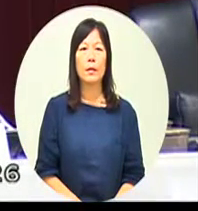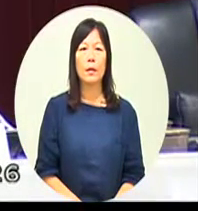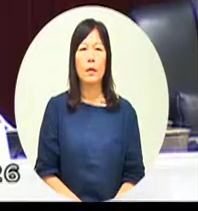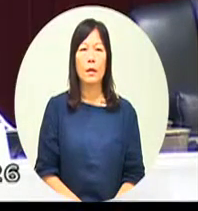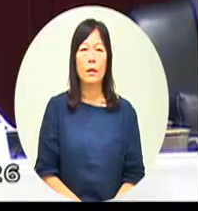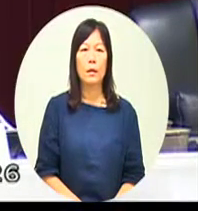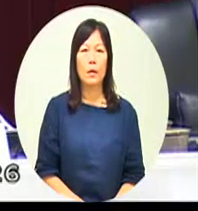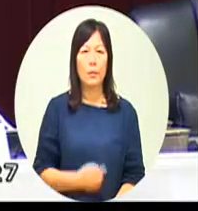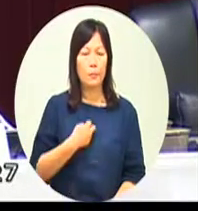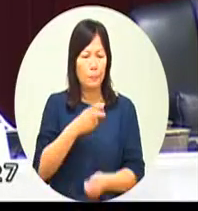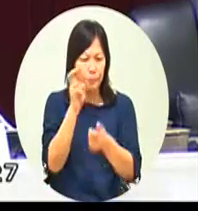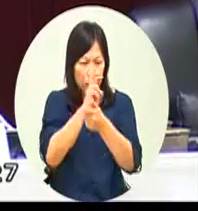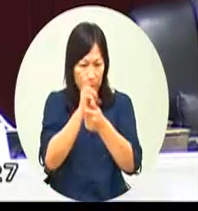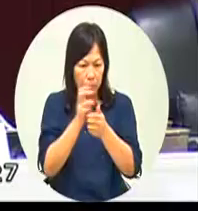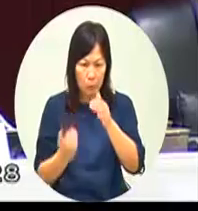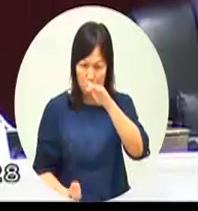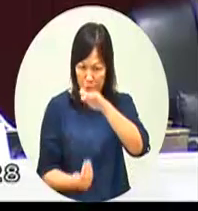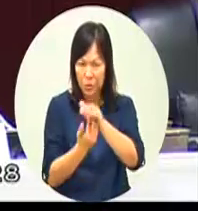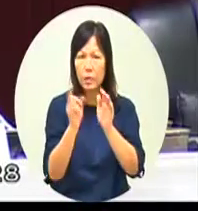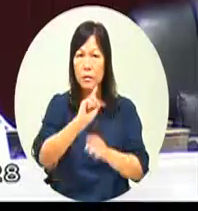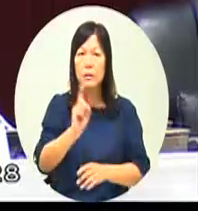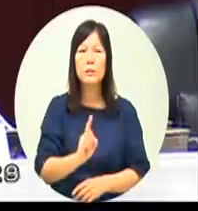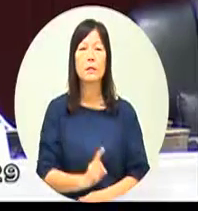我们监督的底线在哪里？